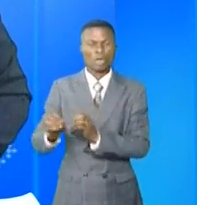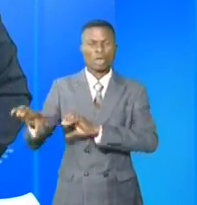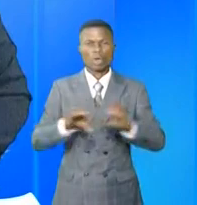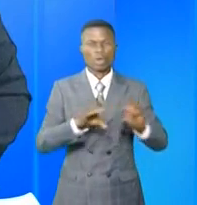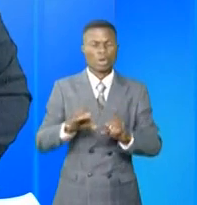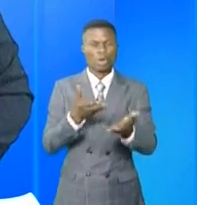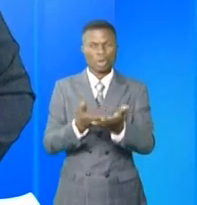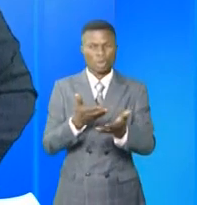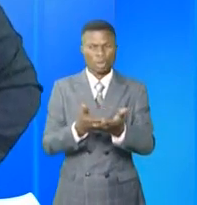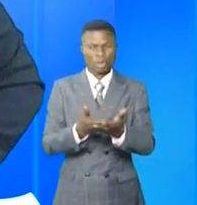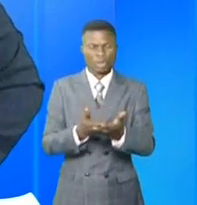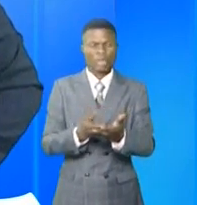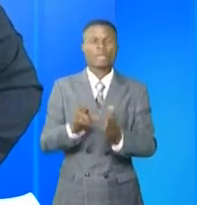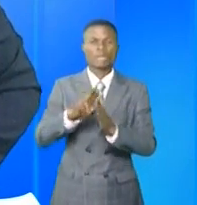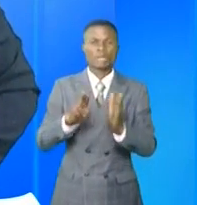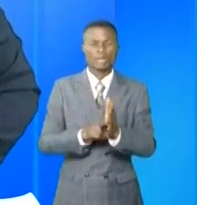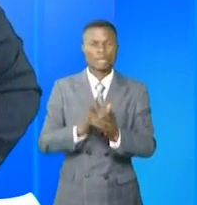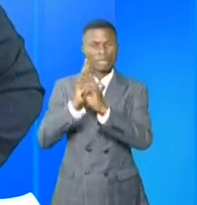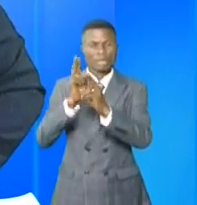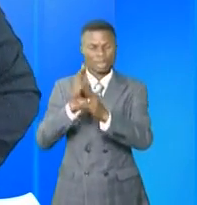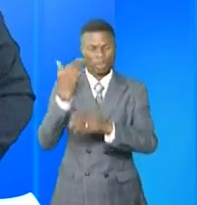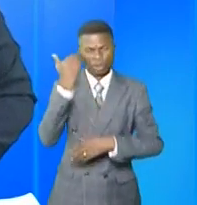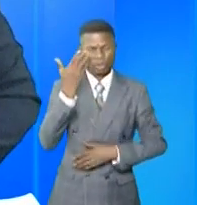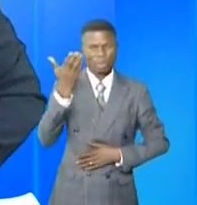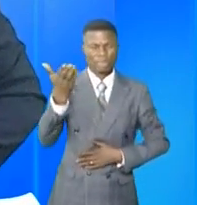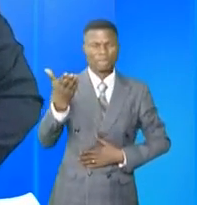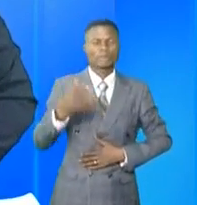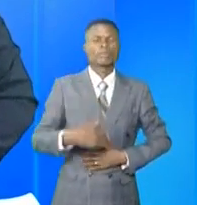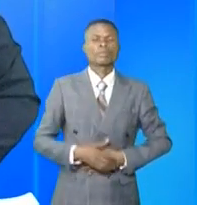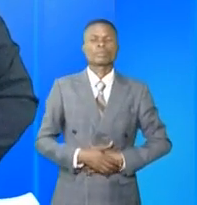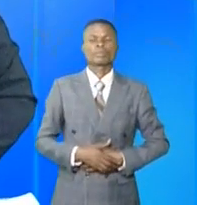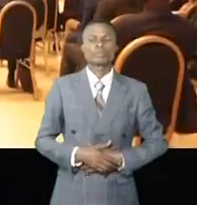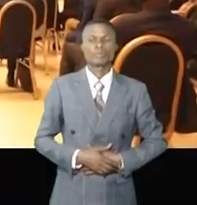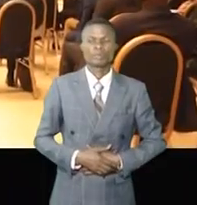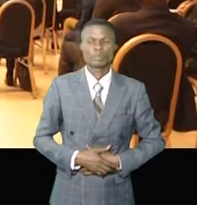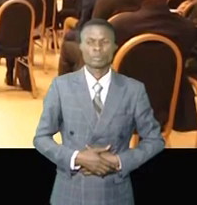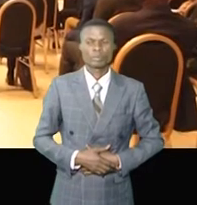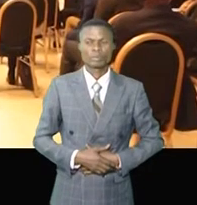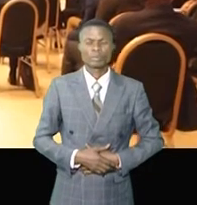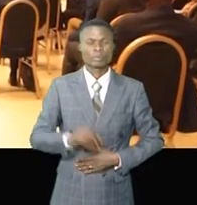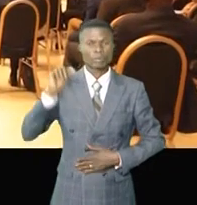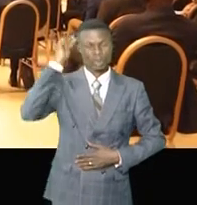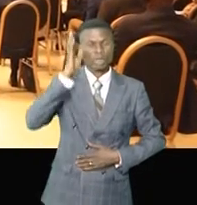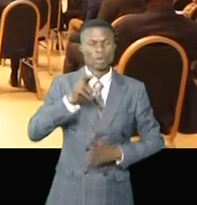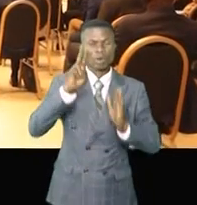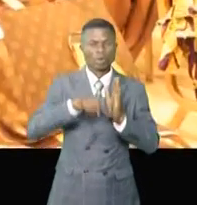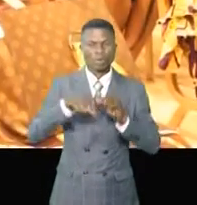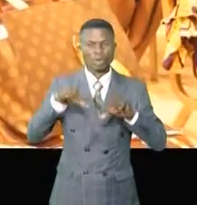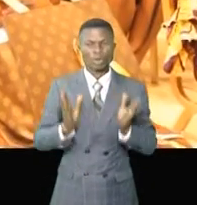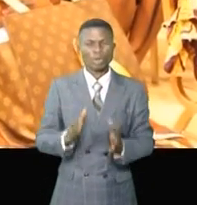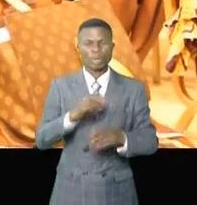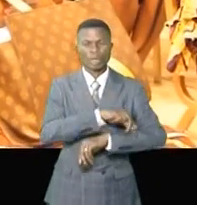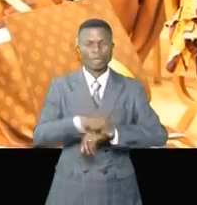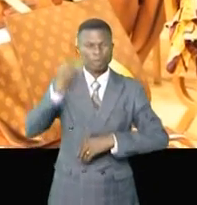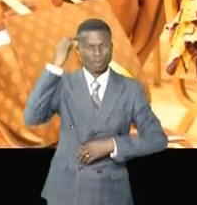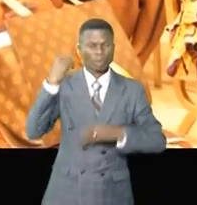des mises en œuvre de normes. Un reportage de Toto Céleste Songo. Comment le gouvernement congolais, à travers le ministère